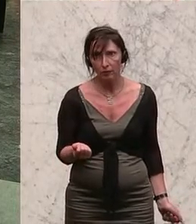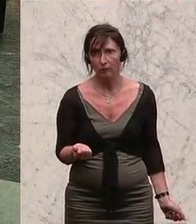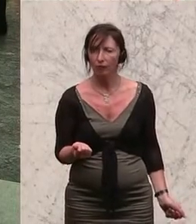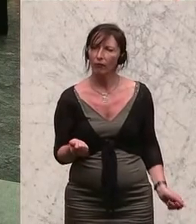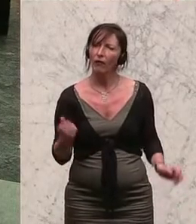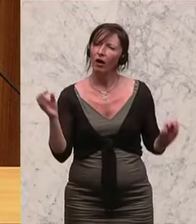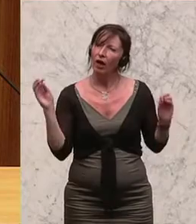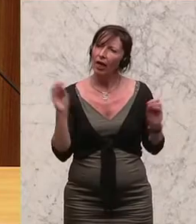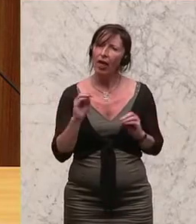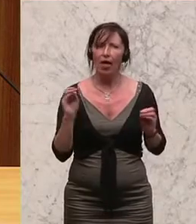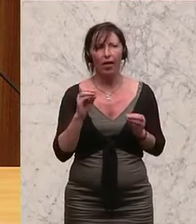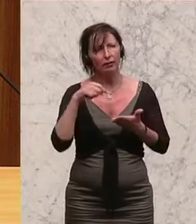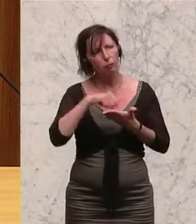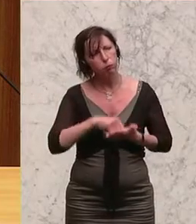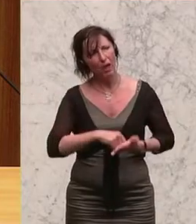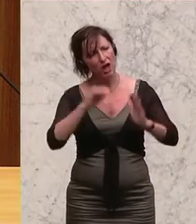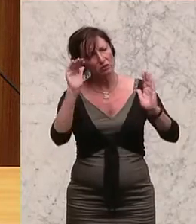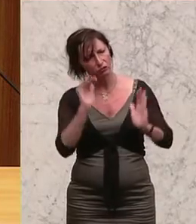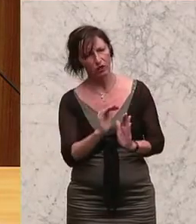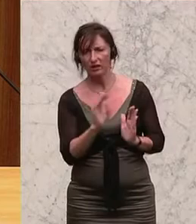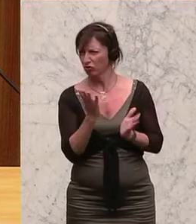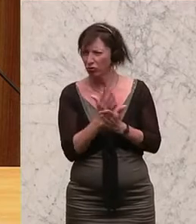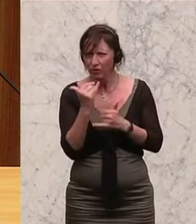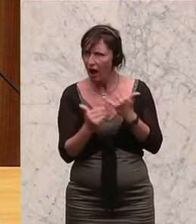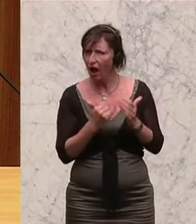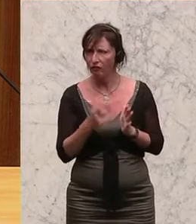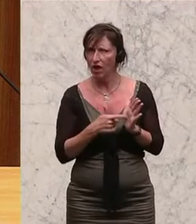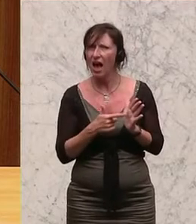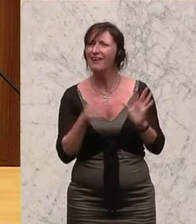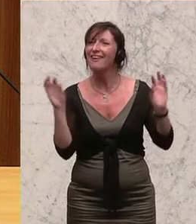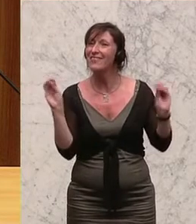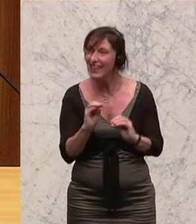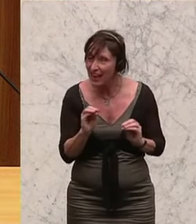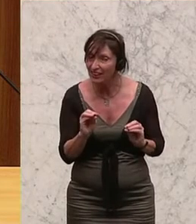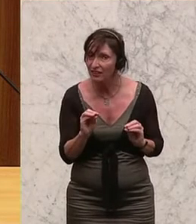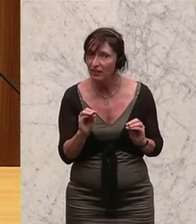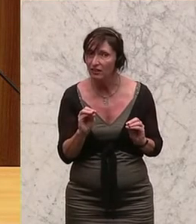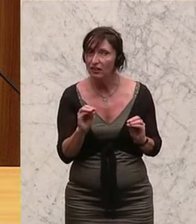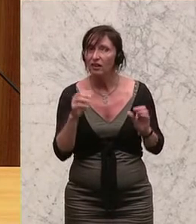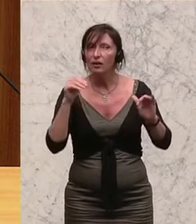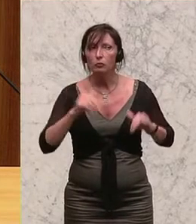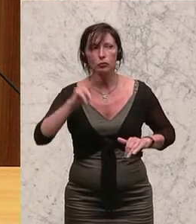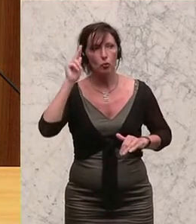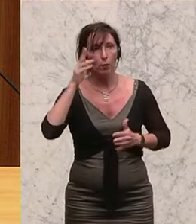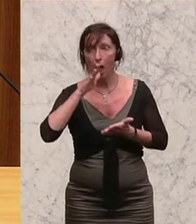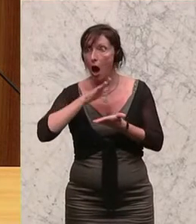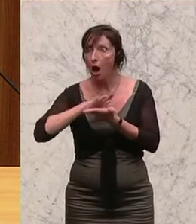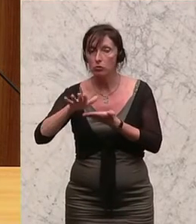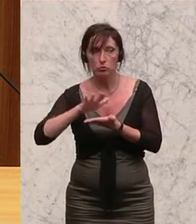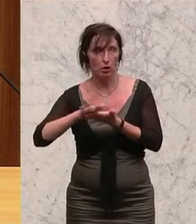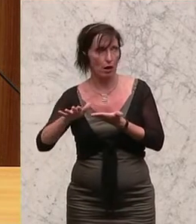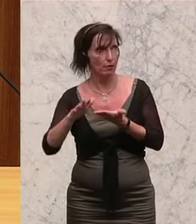Eine echte Entlastung, und das ist ja das, was wir seit Jahren fordern, setzt voraus, dass wir ausgabenseitig uns endlich einmal hinsetzen und schauen, wo